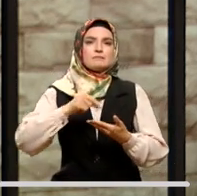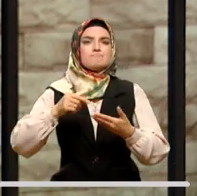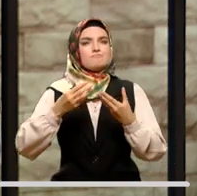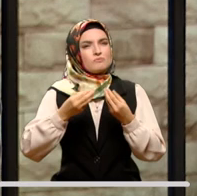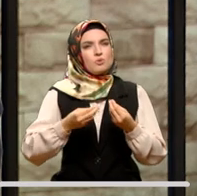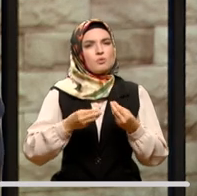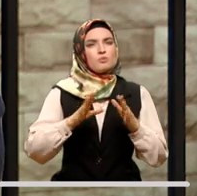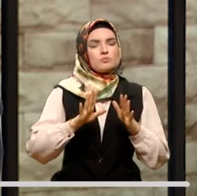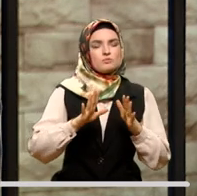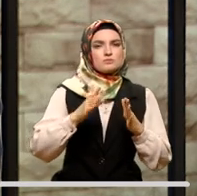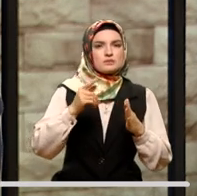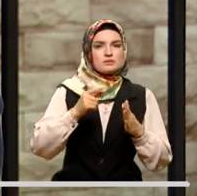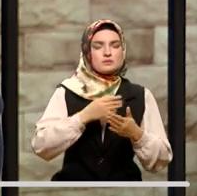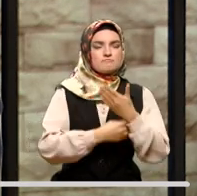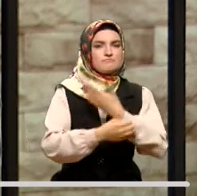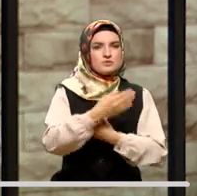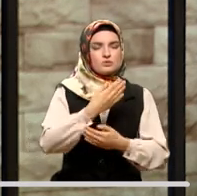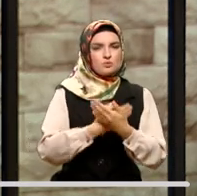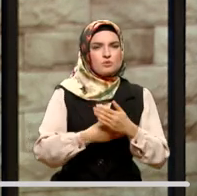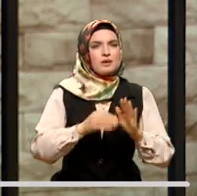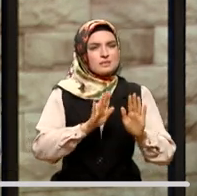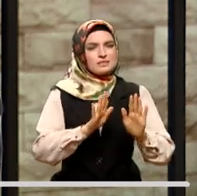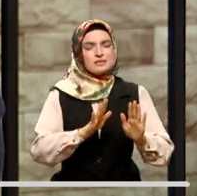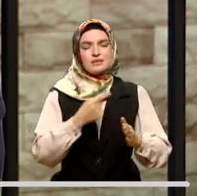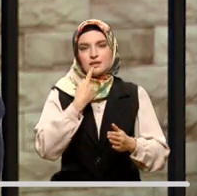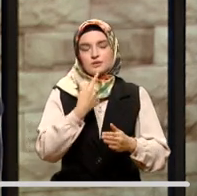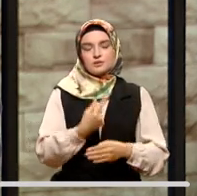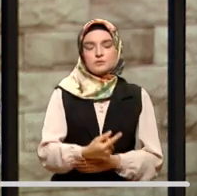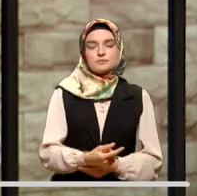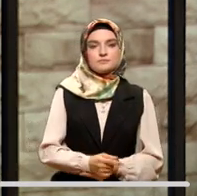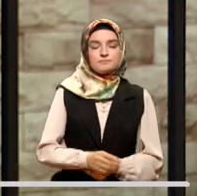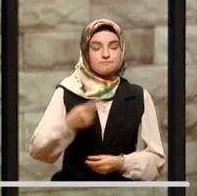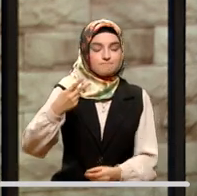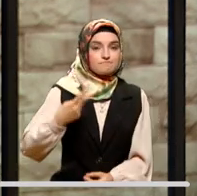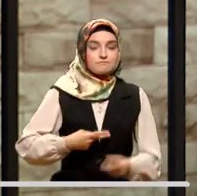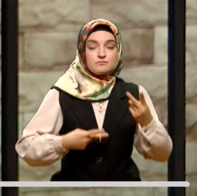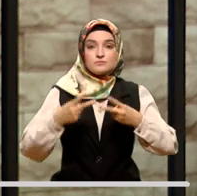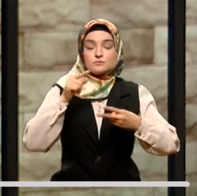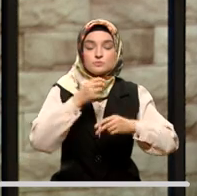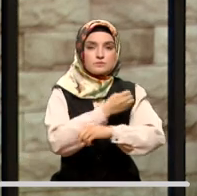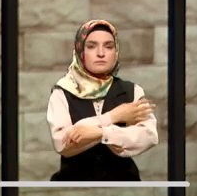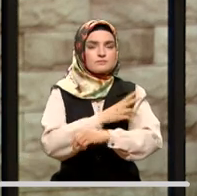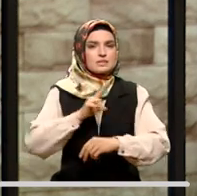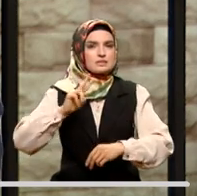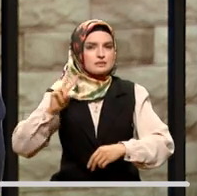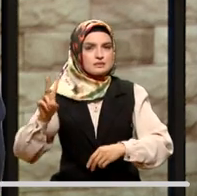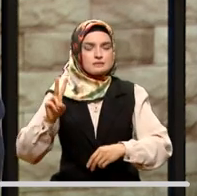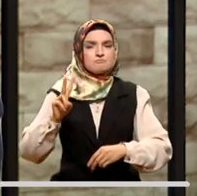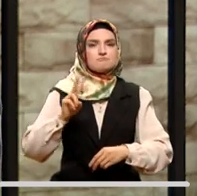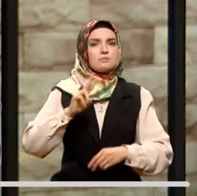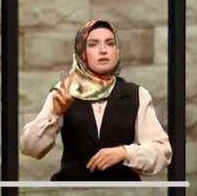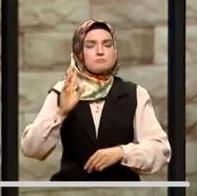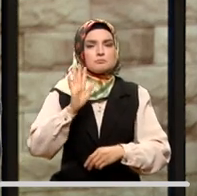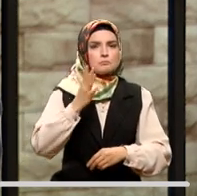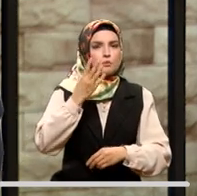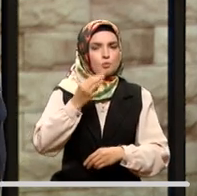diyor. Yani yoruluyor yeter çünkü. Sayı. Ya yeter sayıyı bulaştım. Bazen o sınıf 20 oluyor, 25 oluyor. Bir bakıyorsunuz